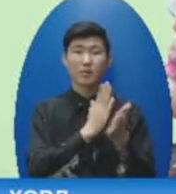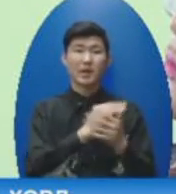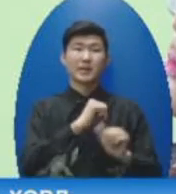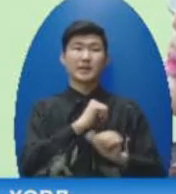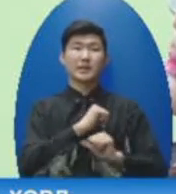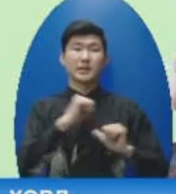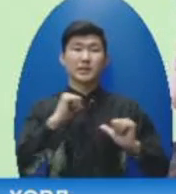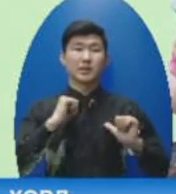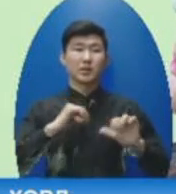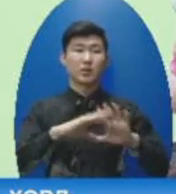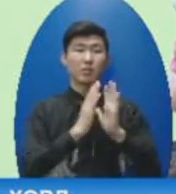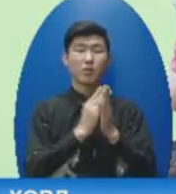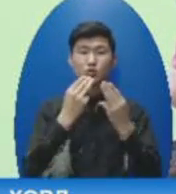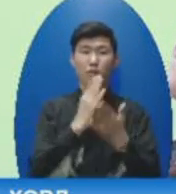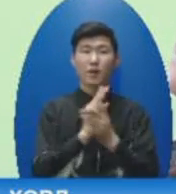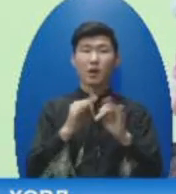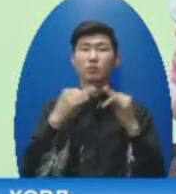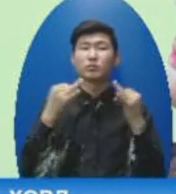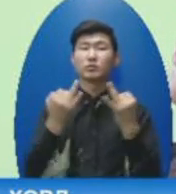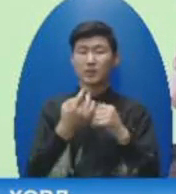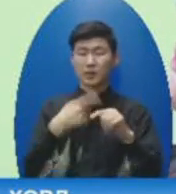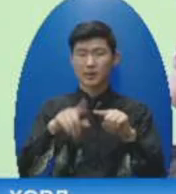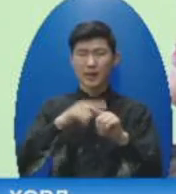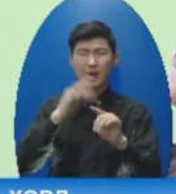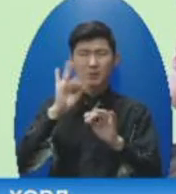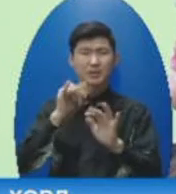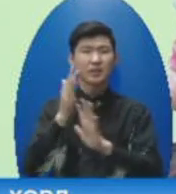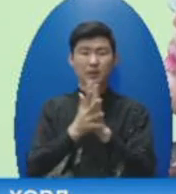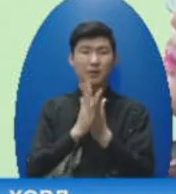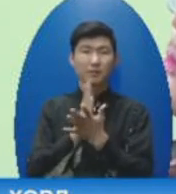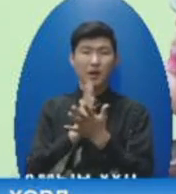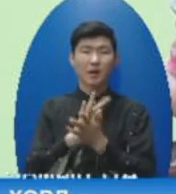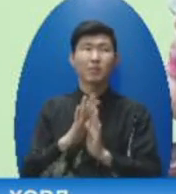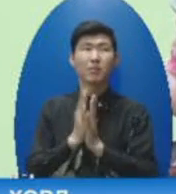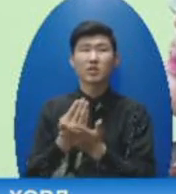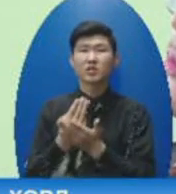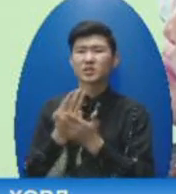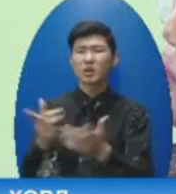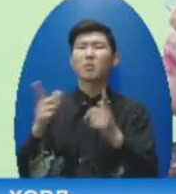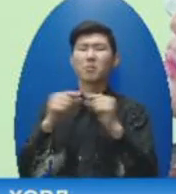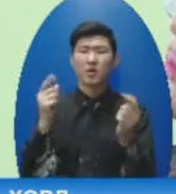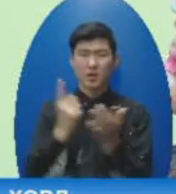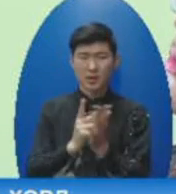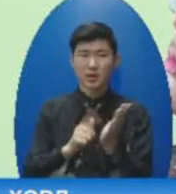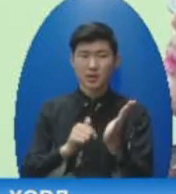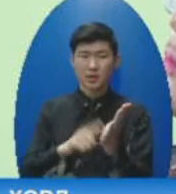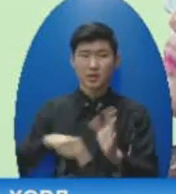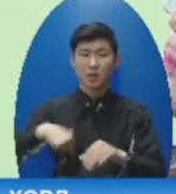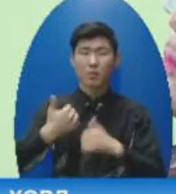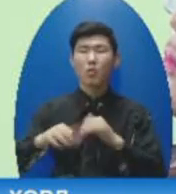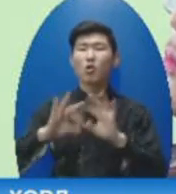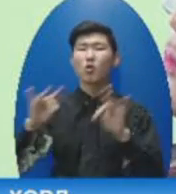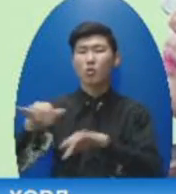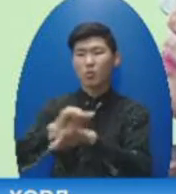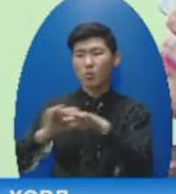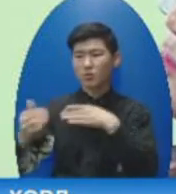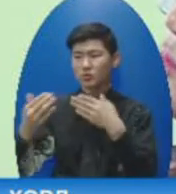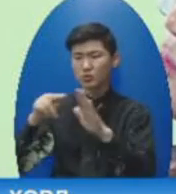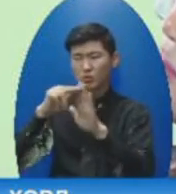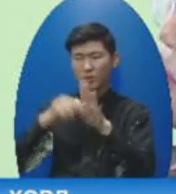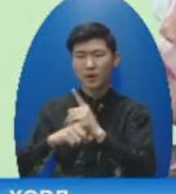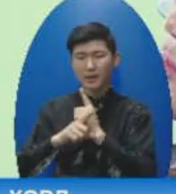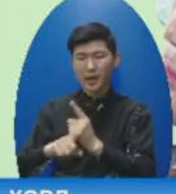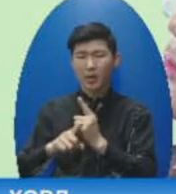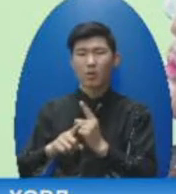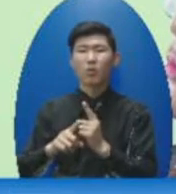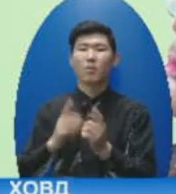зүгээс шүүмжлэлтэй хандаж байгаа. Улсын хурал дээр ч асар их яригдчихэж байгаа. Энэ шагналыг бус тул сурнуудын жишгний цүүл